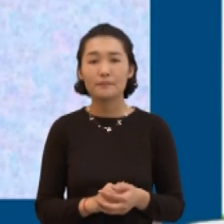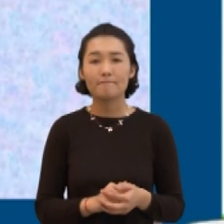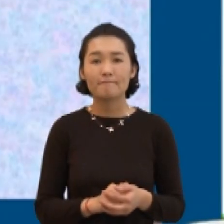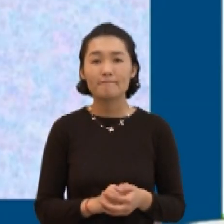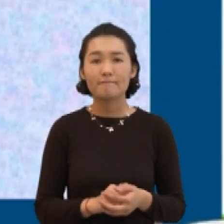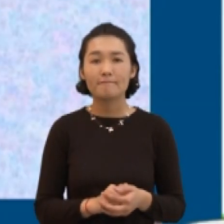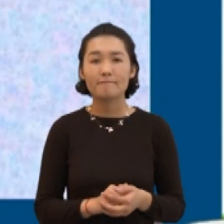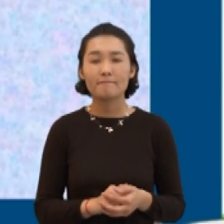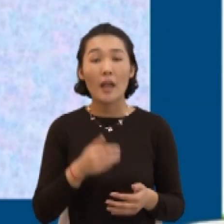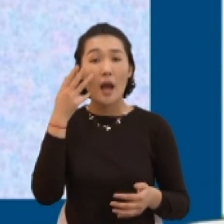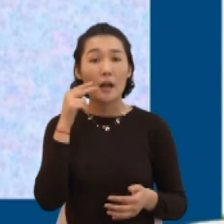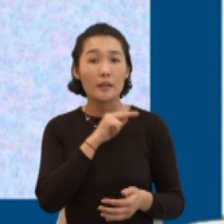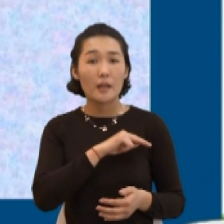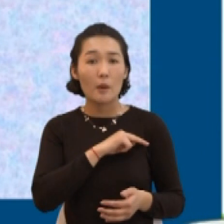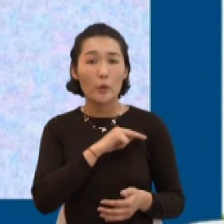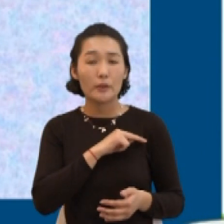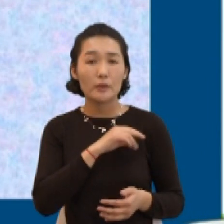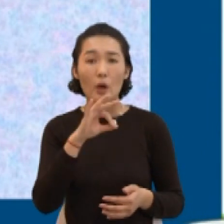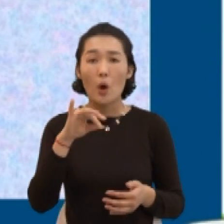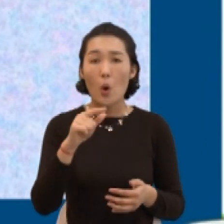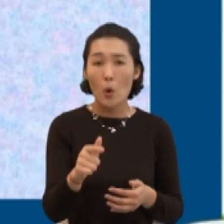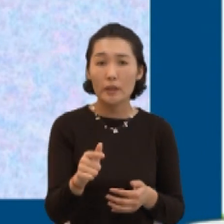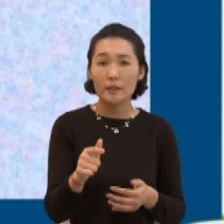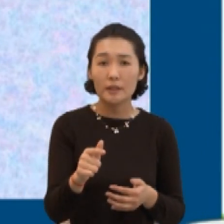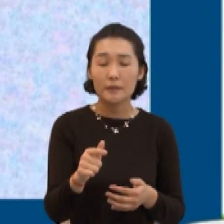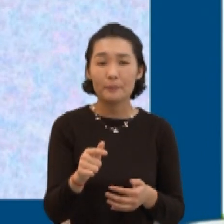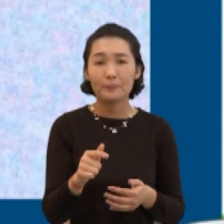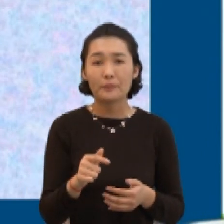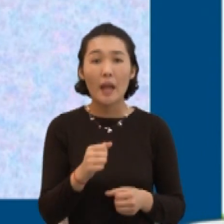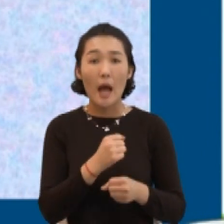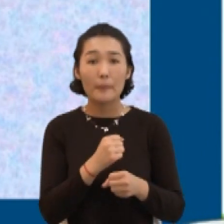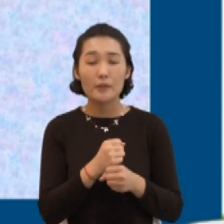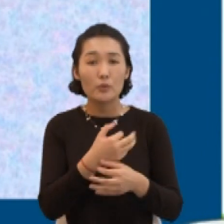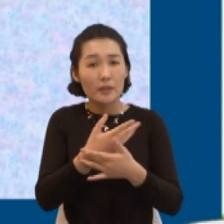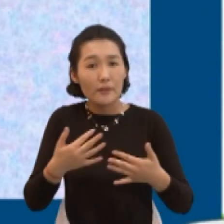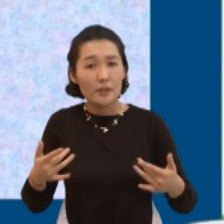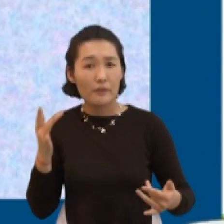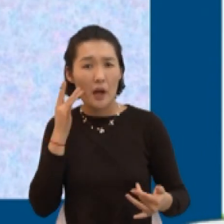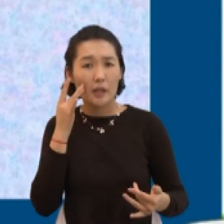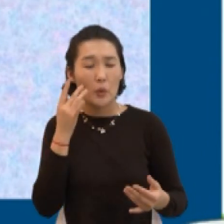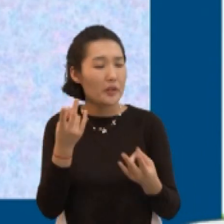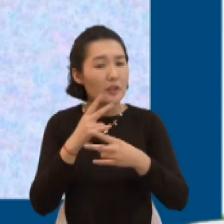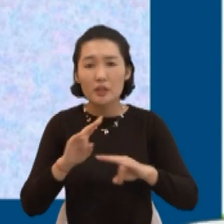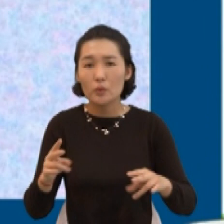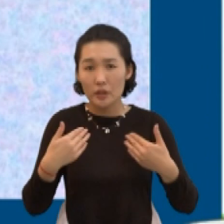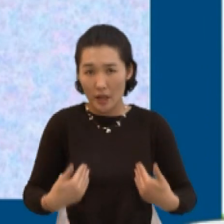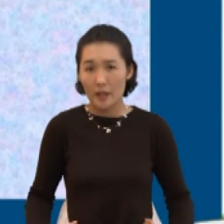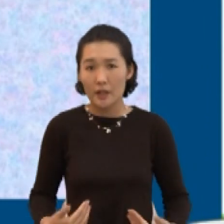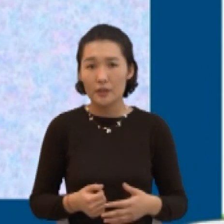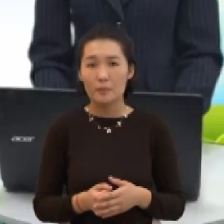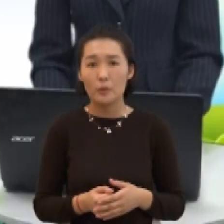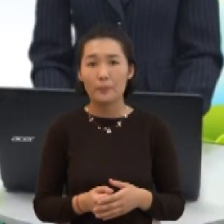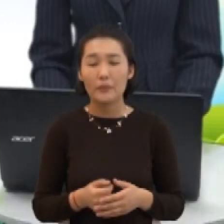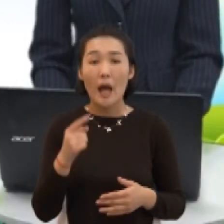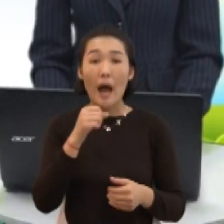При работе органов образуются вещества, которые организму не нужны. Они удаляются через